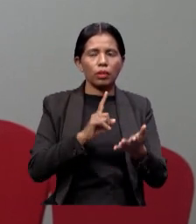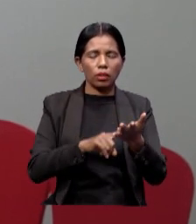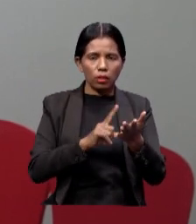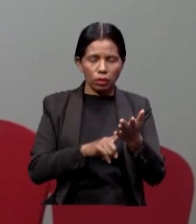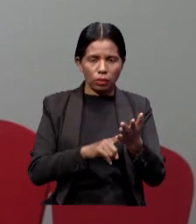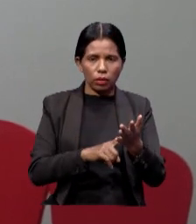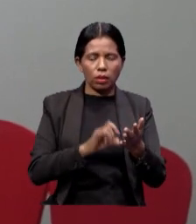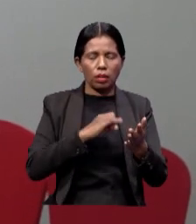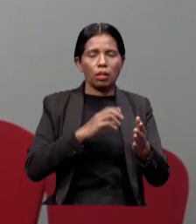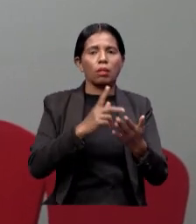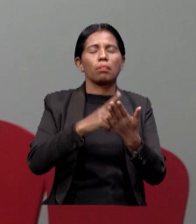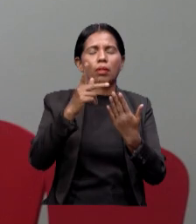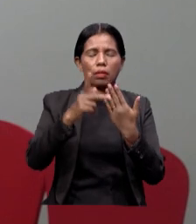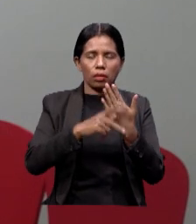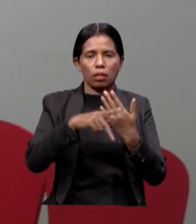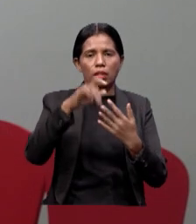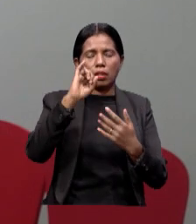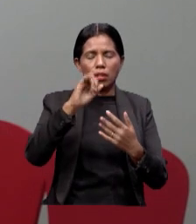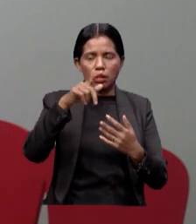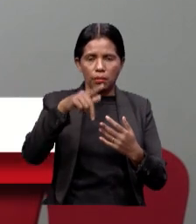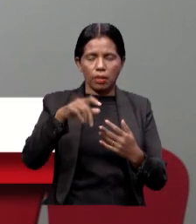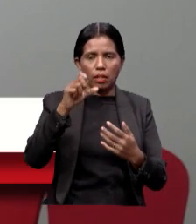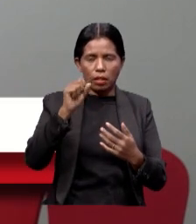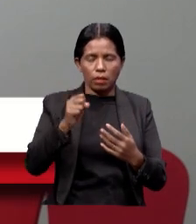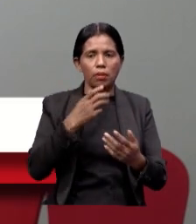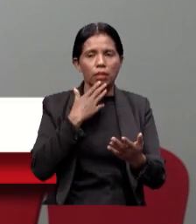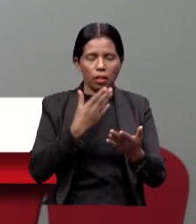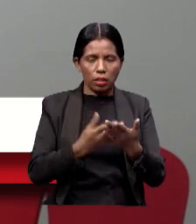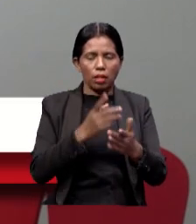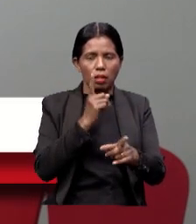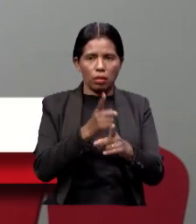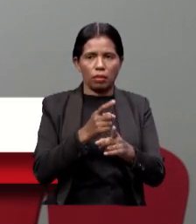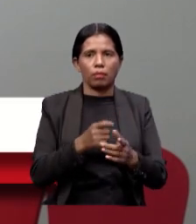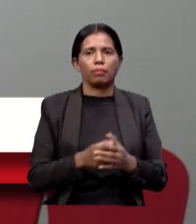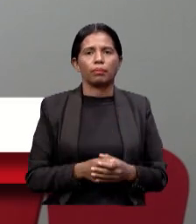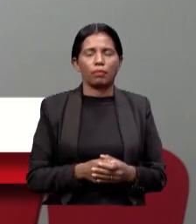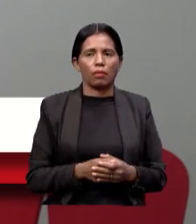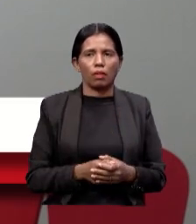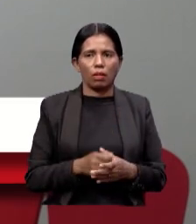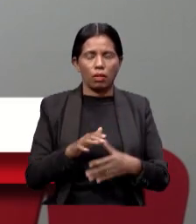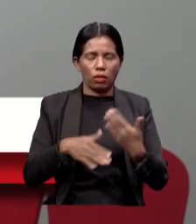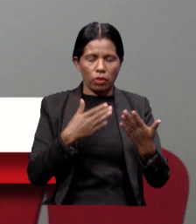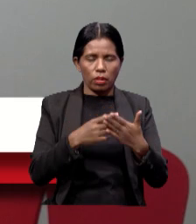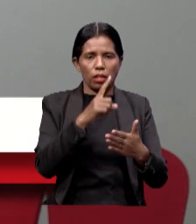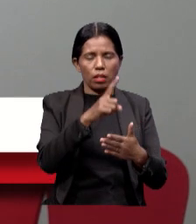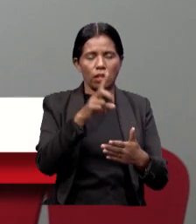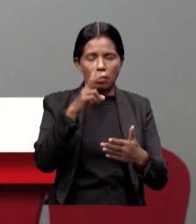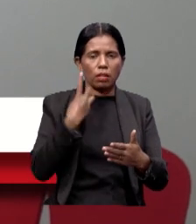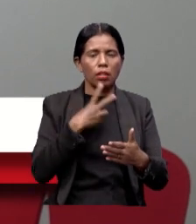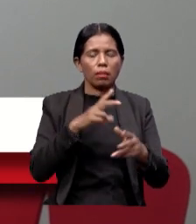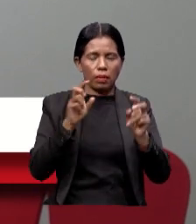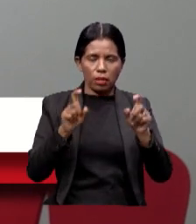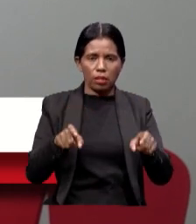katak program IPS dalaukne diak tep-tepes i buat ida karuan nebe ite persisa dia